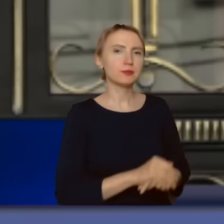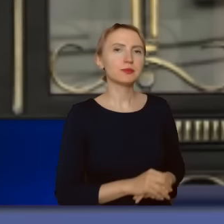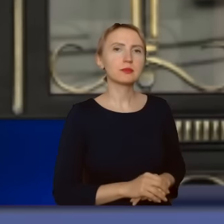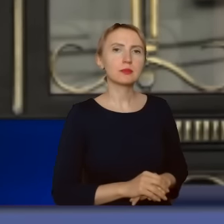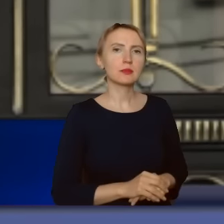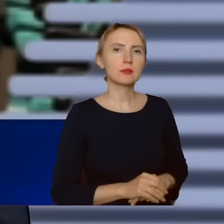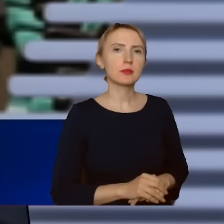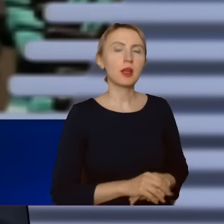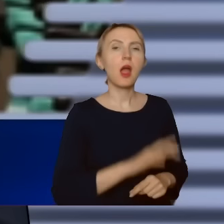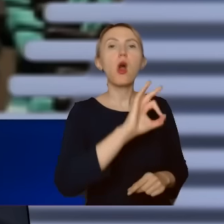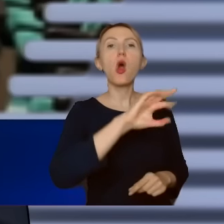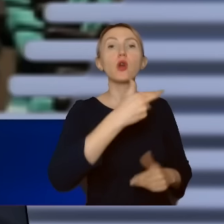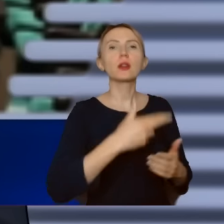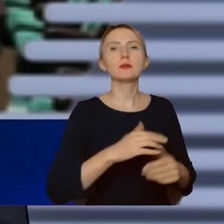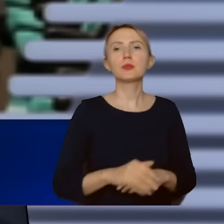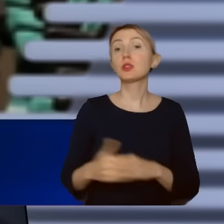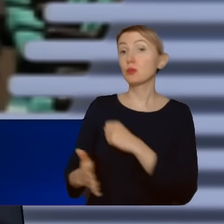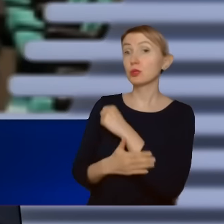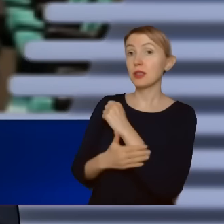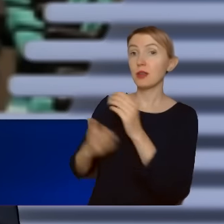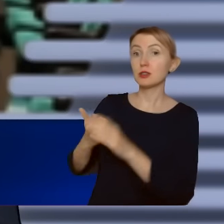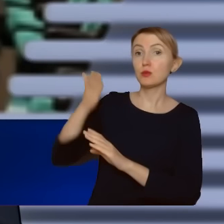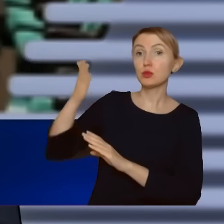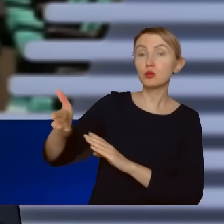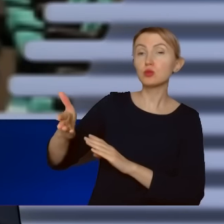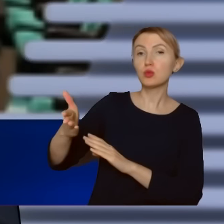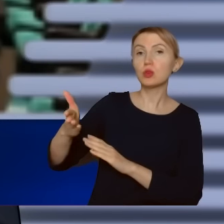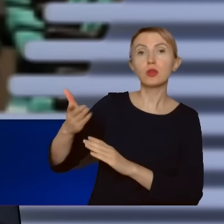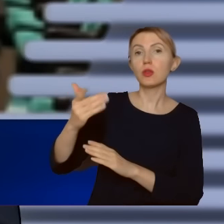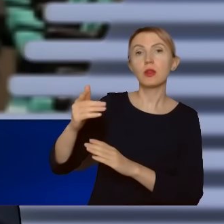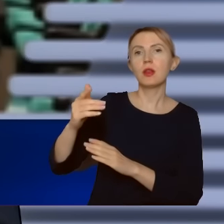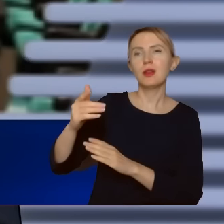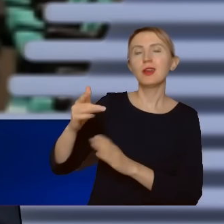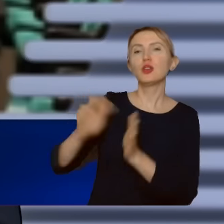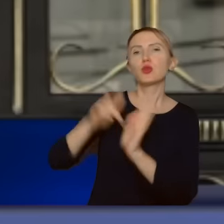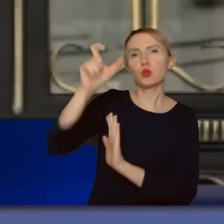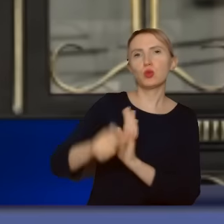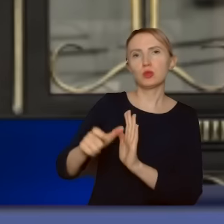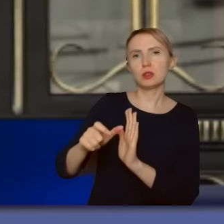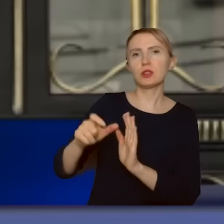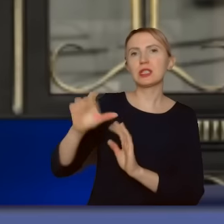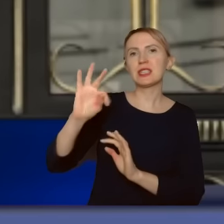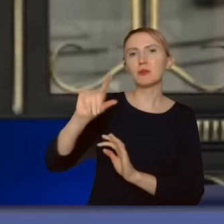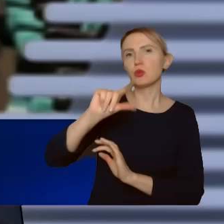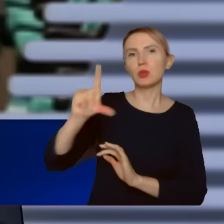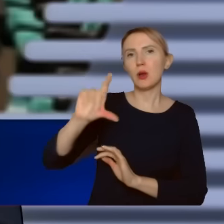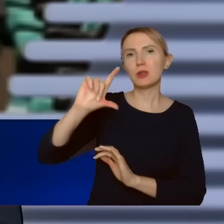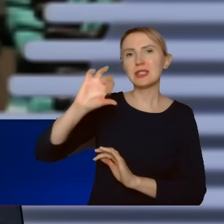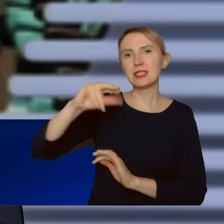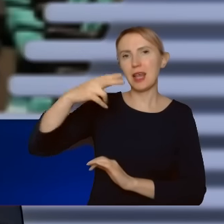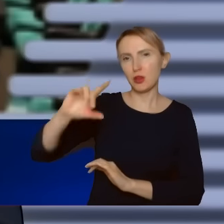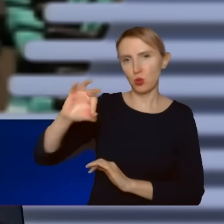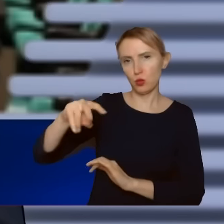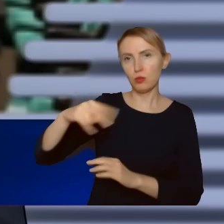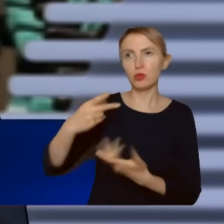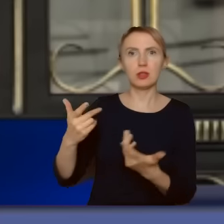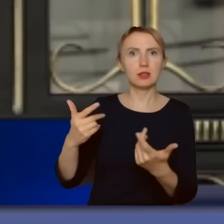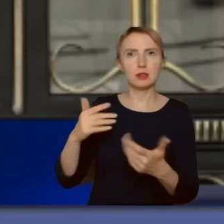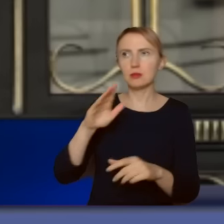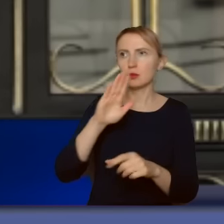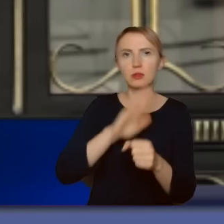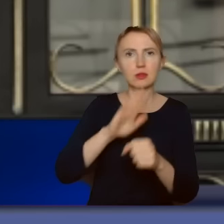to jest podstawa, żeby w przyszłości Tuska... nie pierwsza, ale postawić przed Trybunałem Stanu. To jest polska racja stanu, bezpieczeństwo energetyczne.